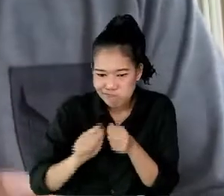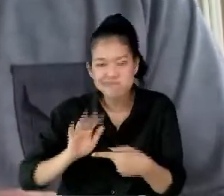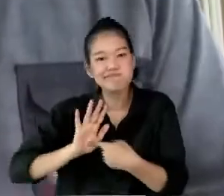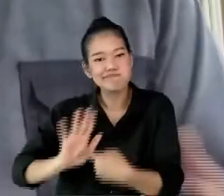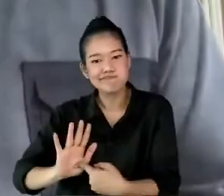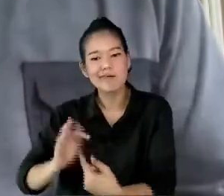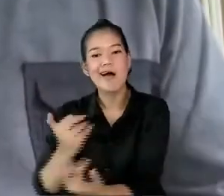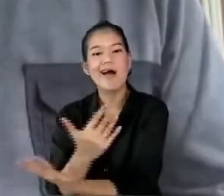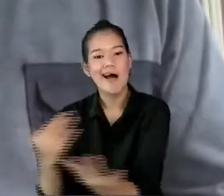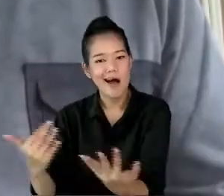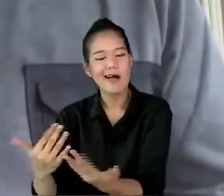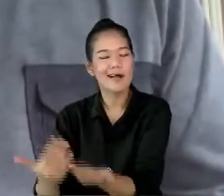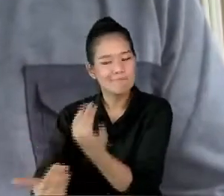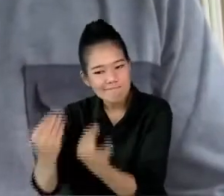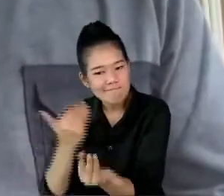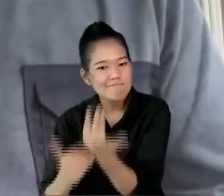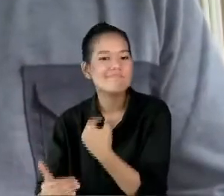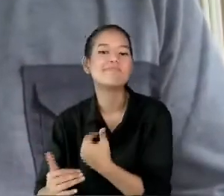kita, untuk